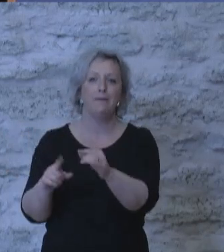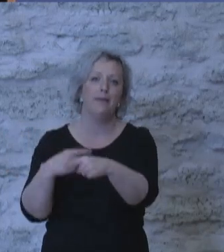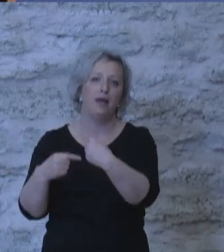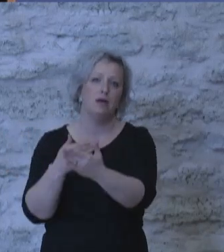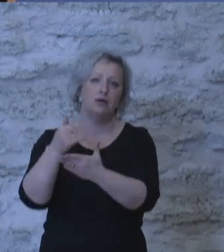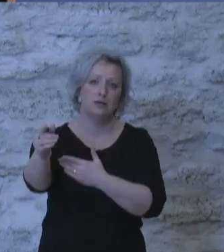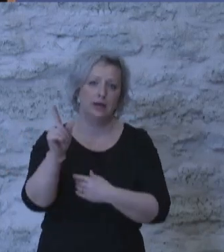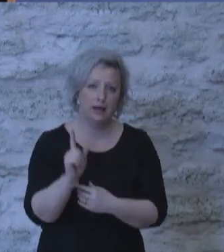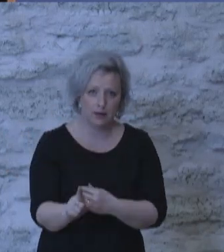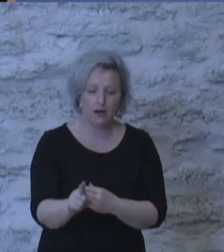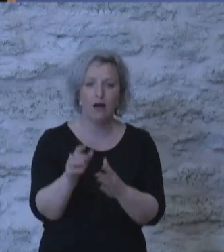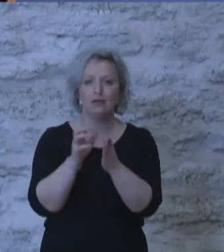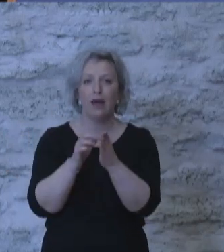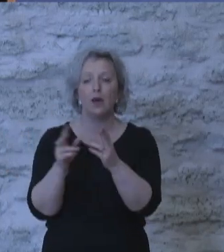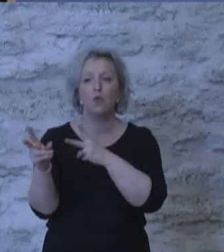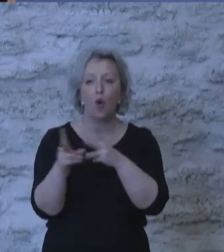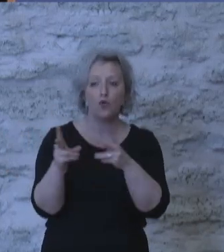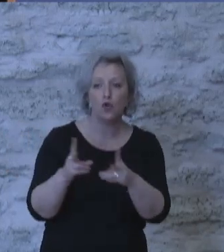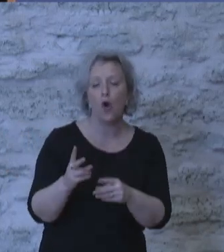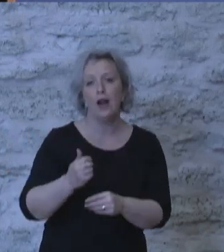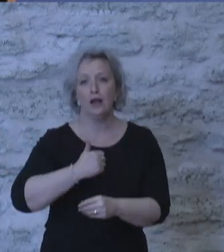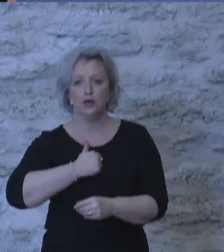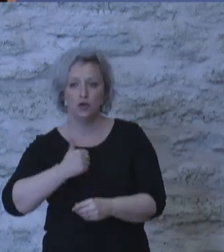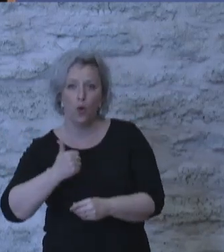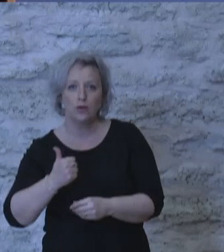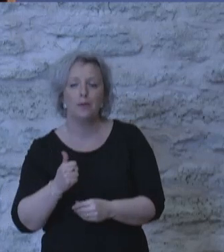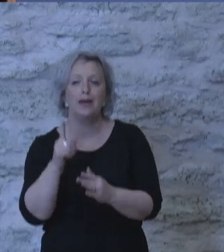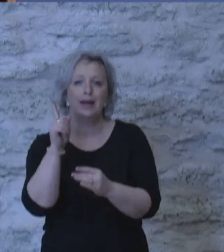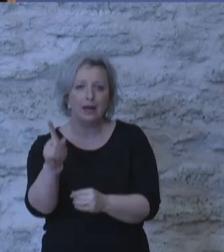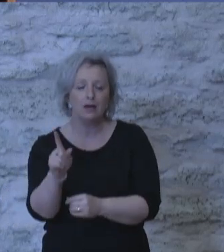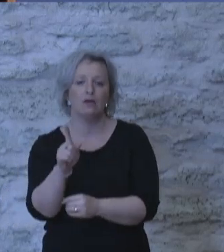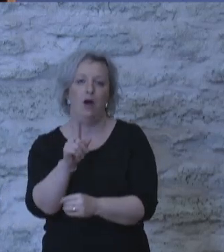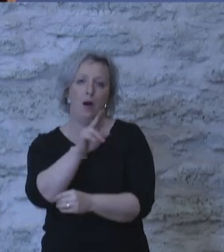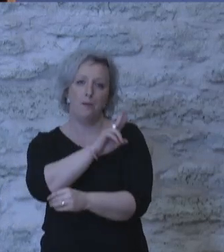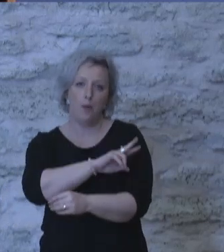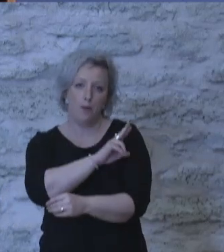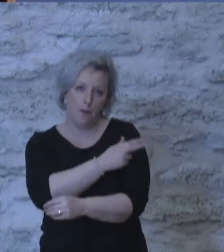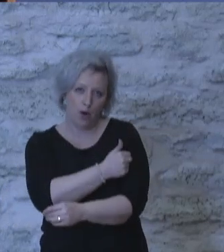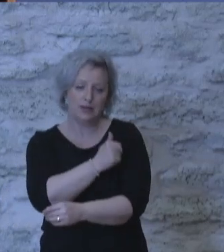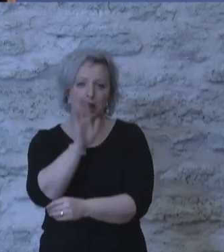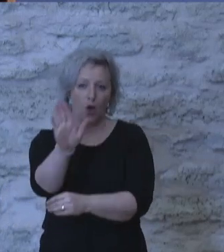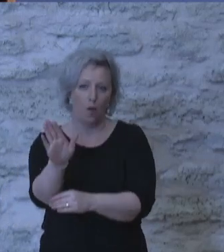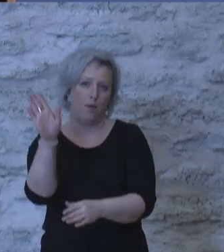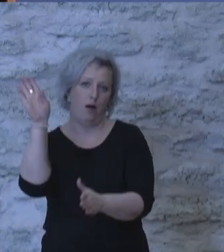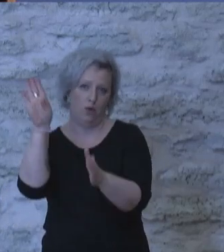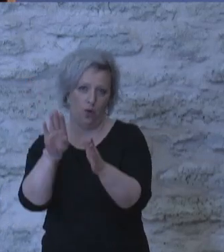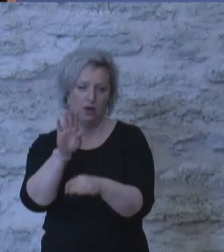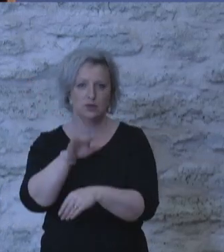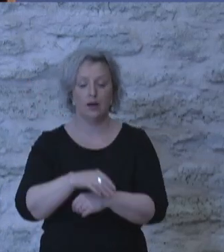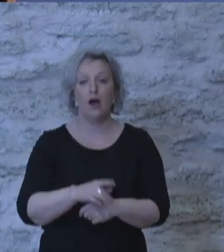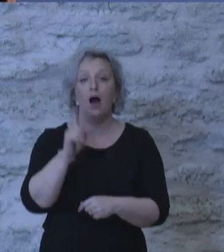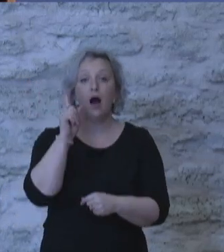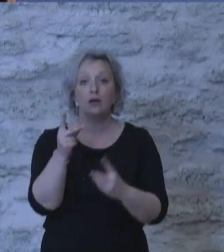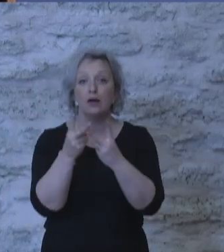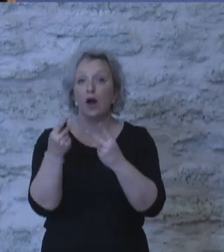kontrolljuhtimine jääb ikkagi politsei, elukutselistele politseinikele. Aga nii